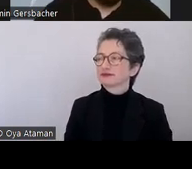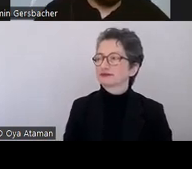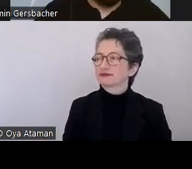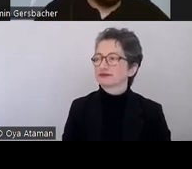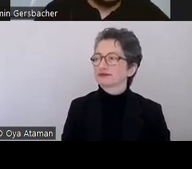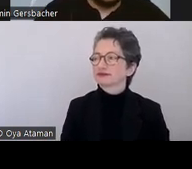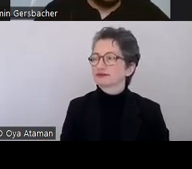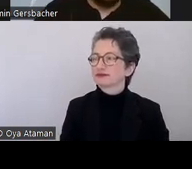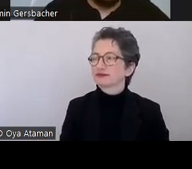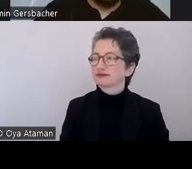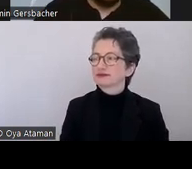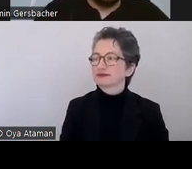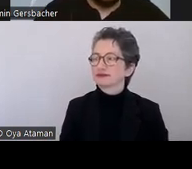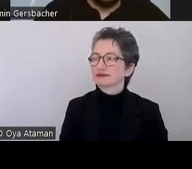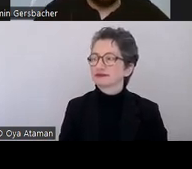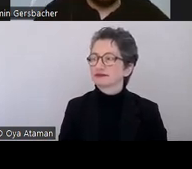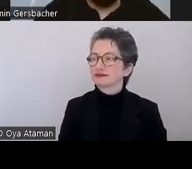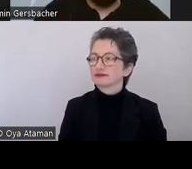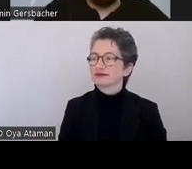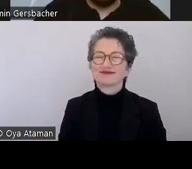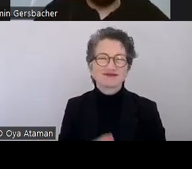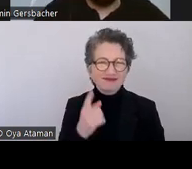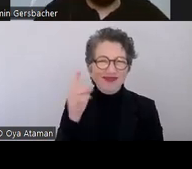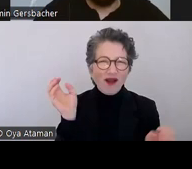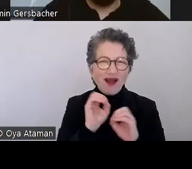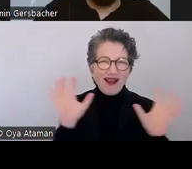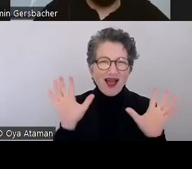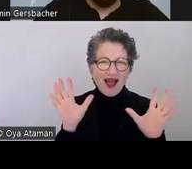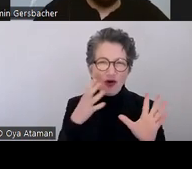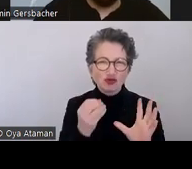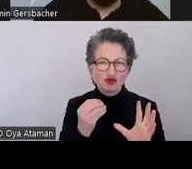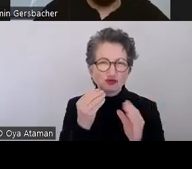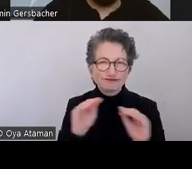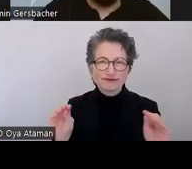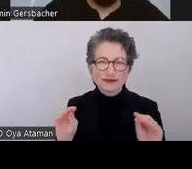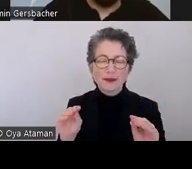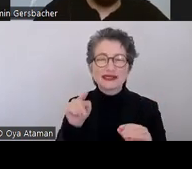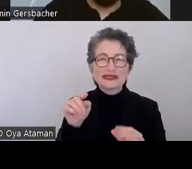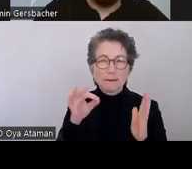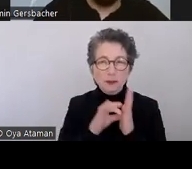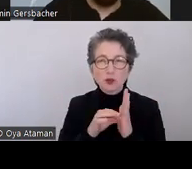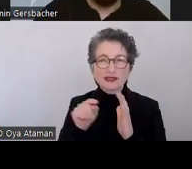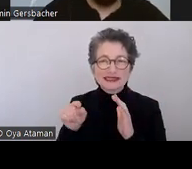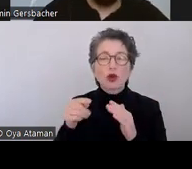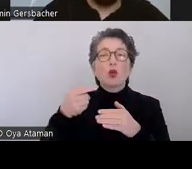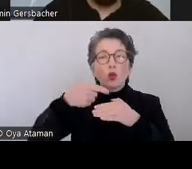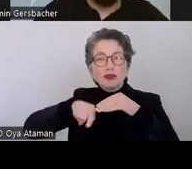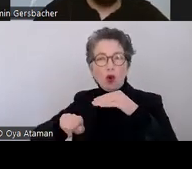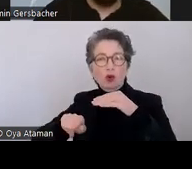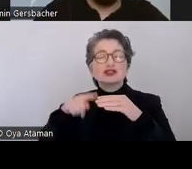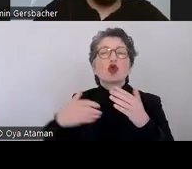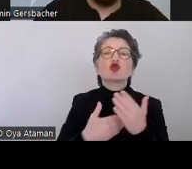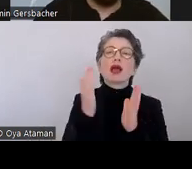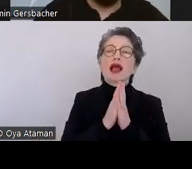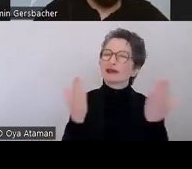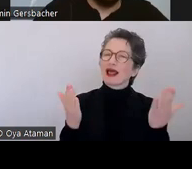Genau, nochmal zum ein bisschen klarer stellen. Es ging jetzt halt wirklich auch darum, dieser Punkt ist auch untergeordnet. Also es ist kein neues Kapitel, ein